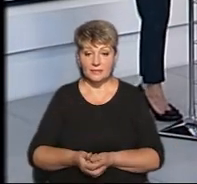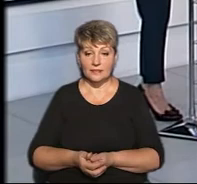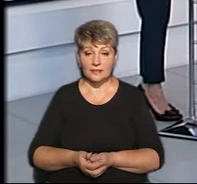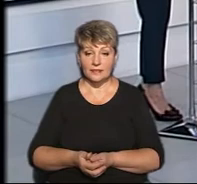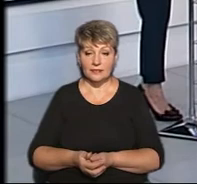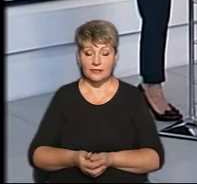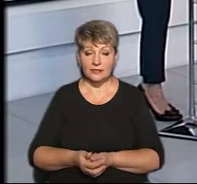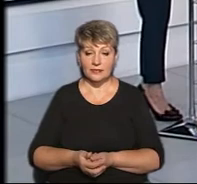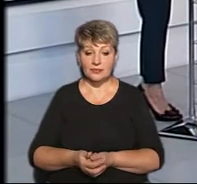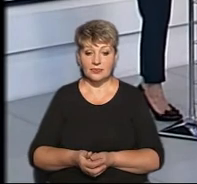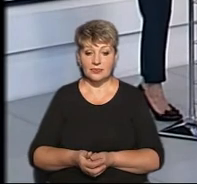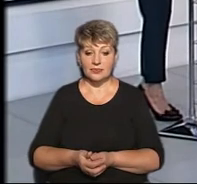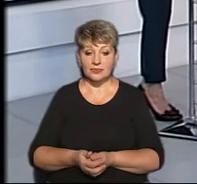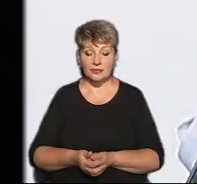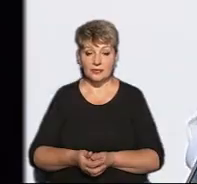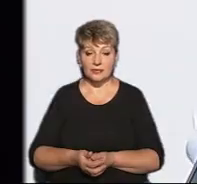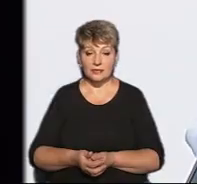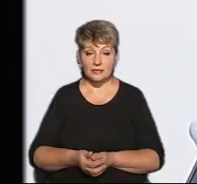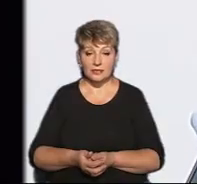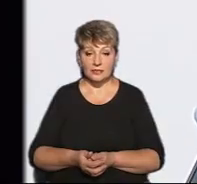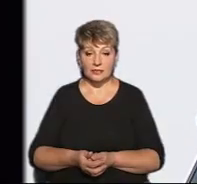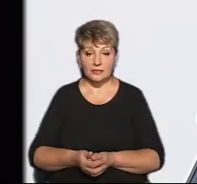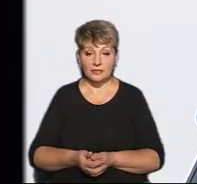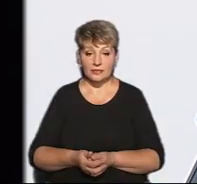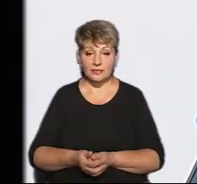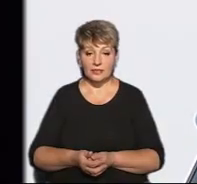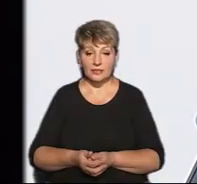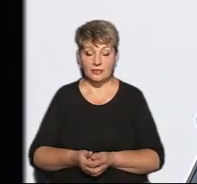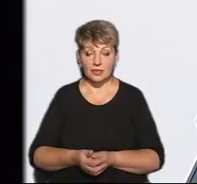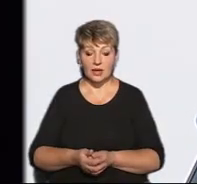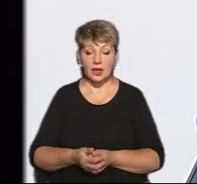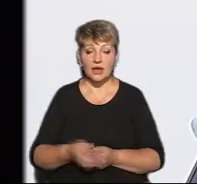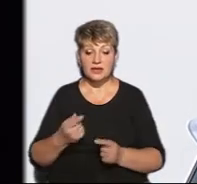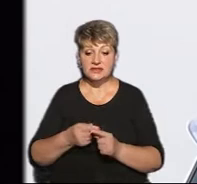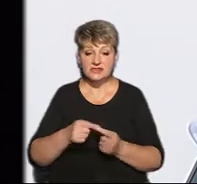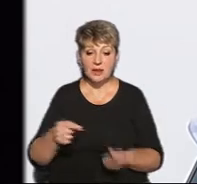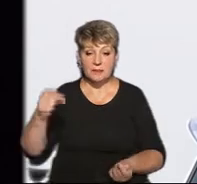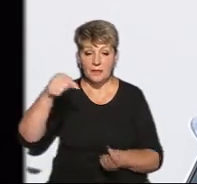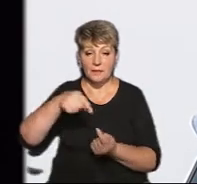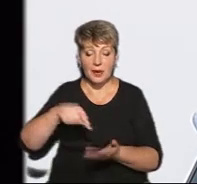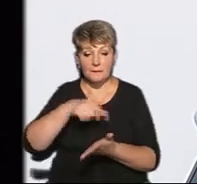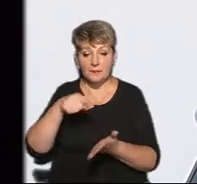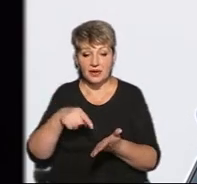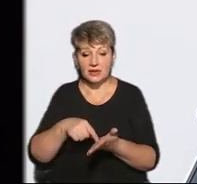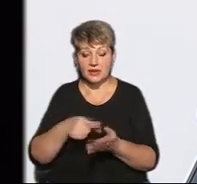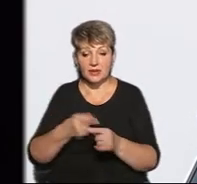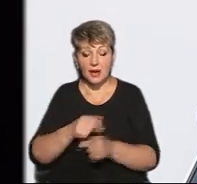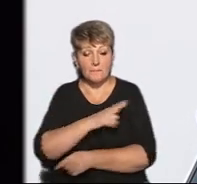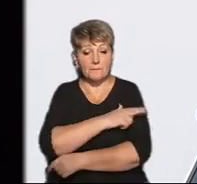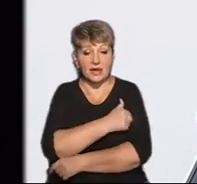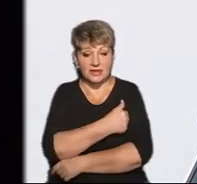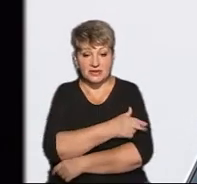Номер ради «Свобода» під номером 5. Номер 5. Цьому відповідає питання зі сфери